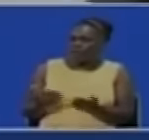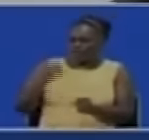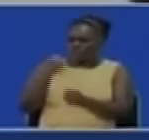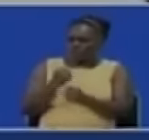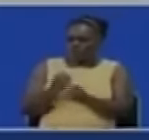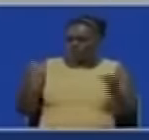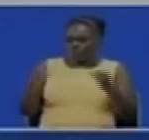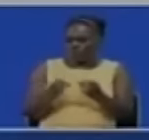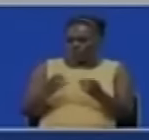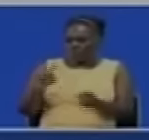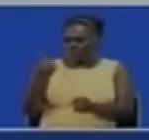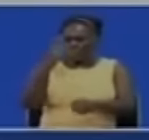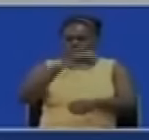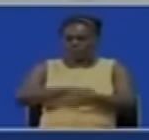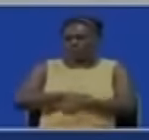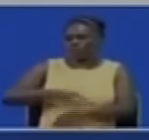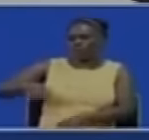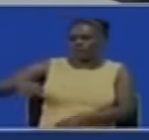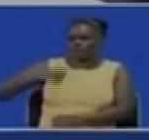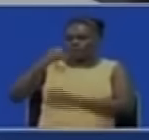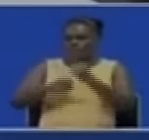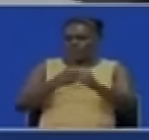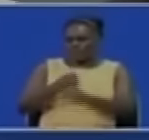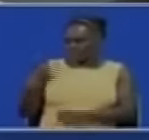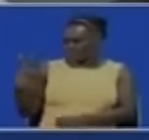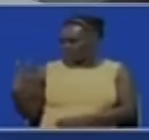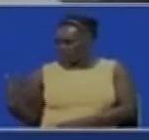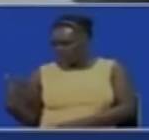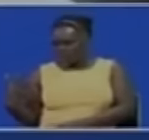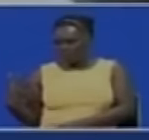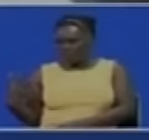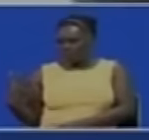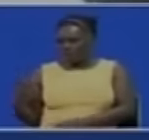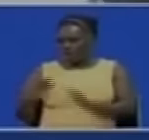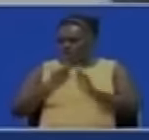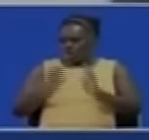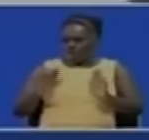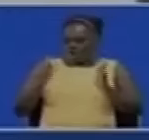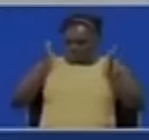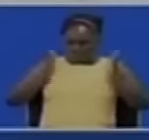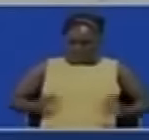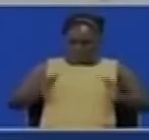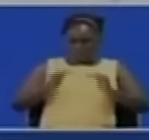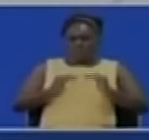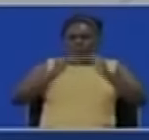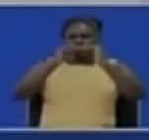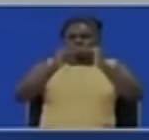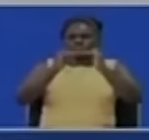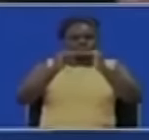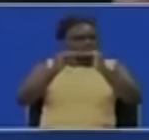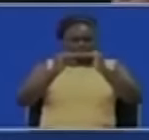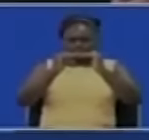ile tuliingia nayo kwanza kwa county miaka sasa 4-5 inaenda, hakuna mmoja amekuwa promoted kama hapa Nyeri